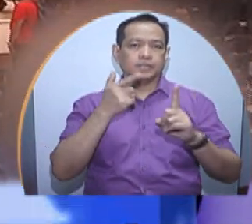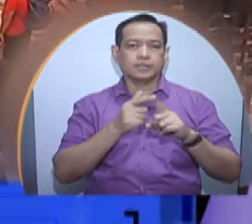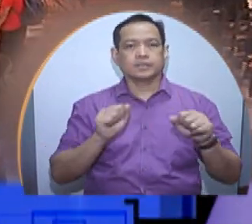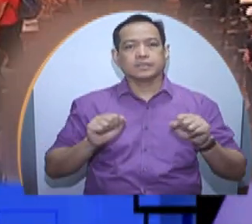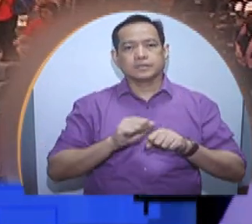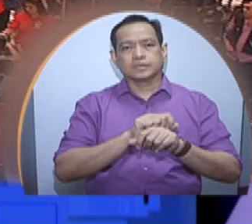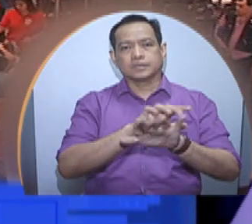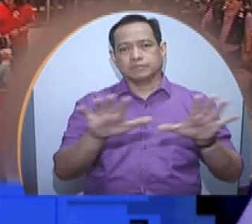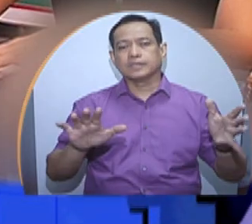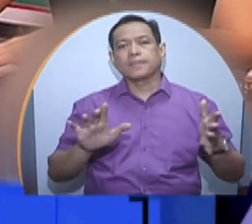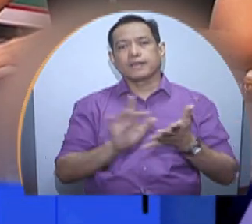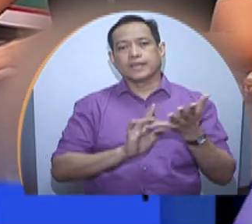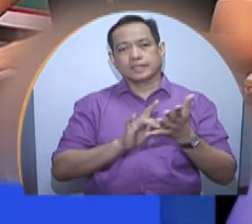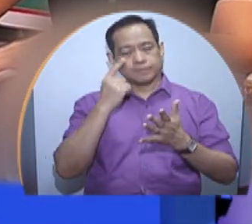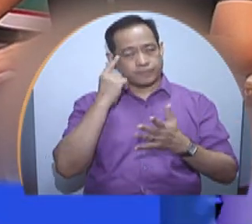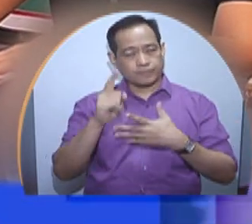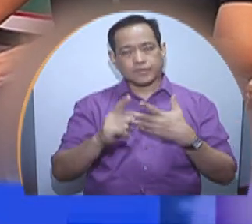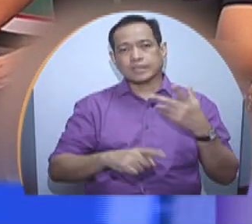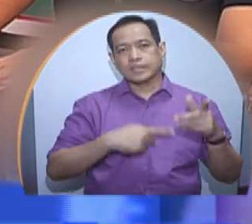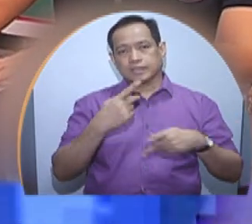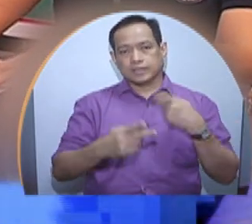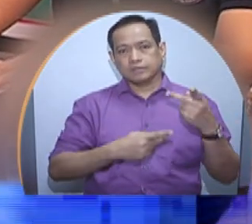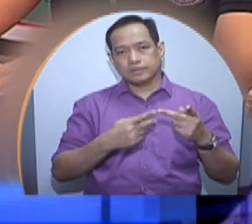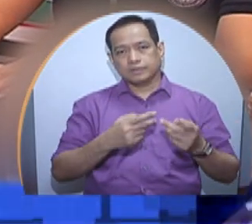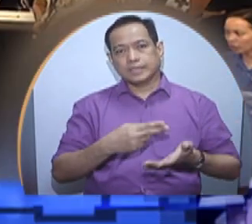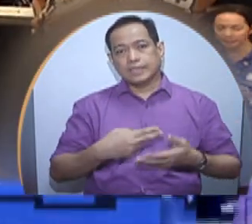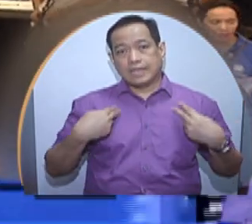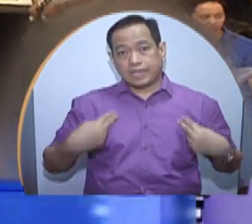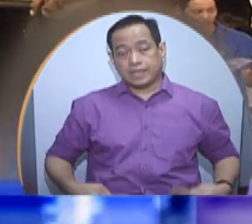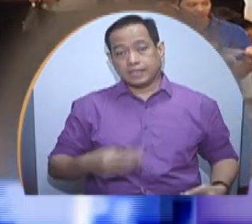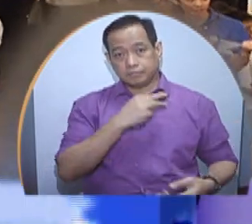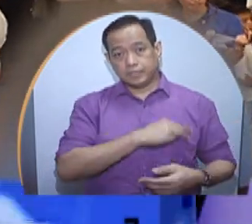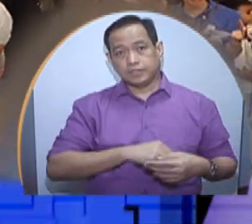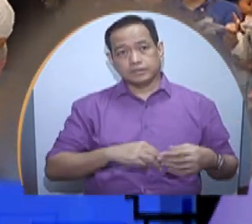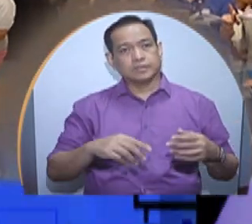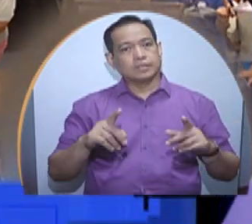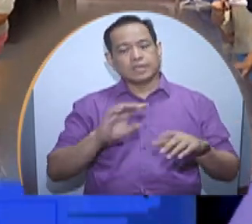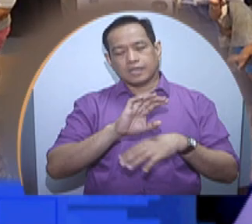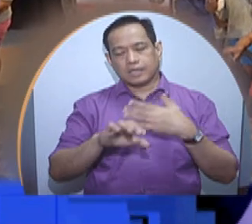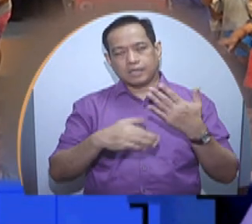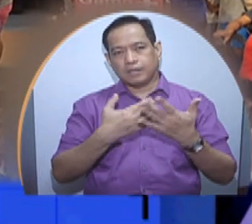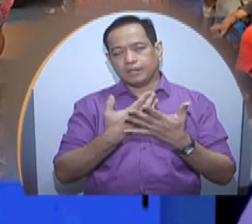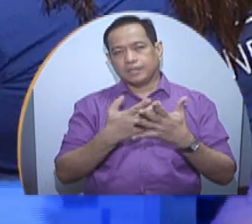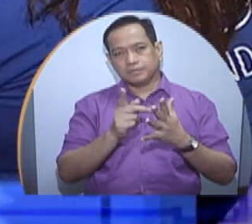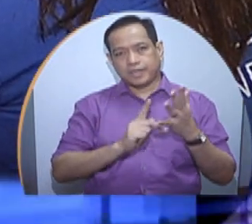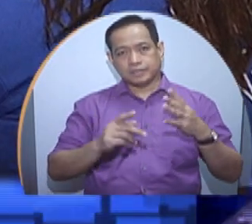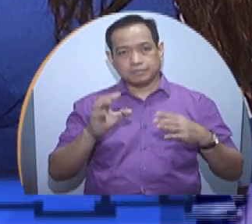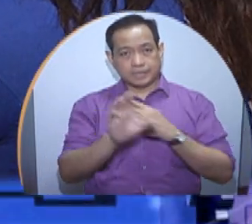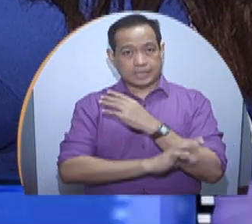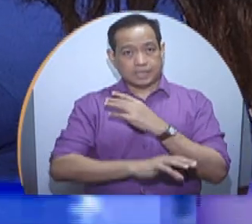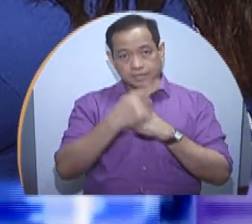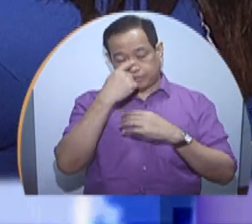natin na palaganapin pa ang gamot para sa kapwa health mission sa iba't ibang lugar sa ating bansa.